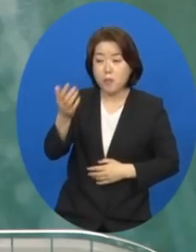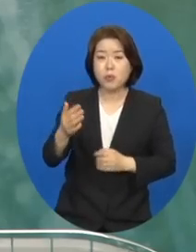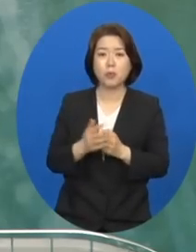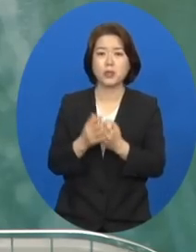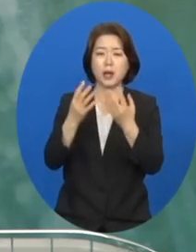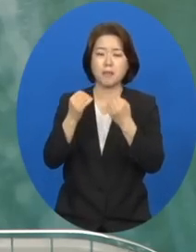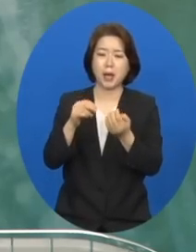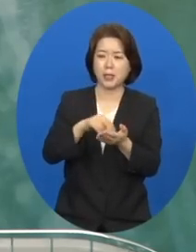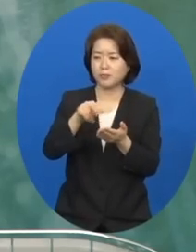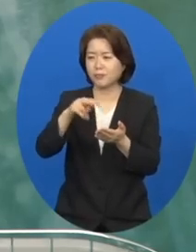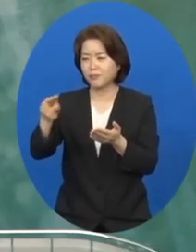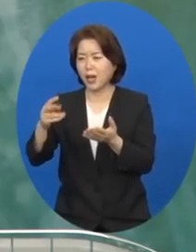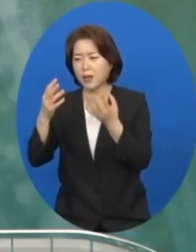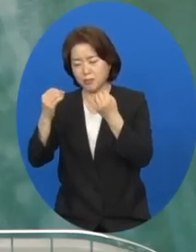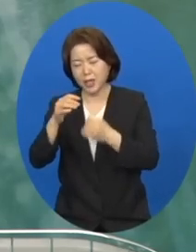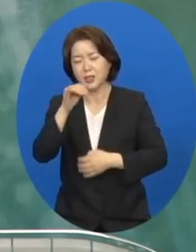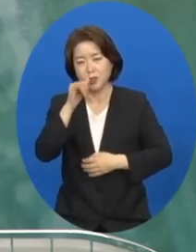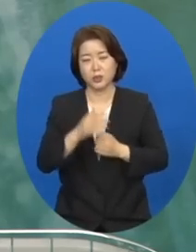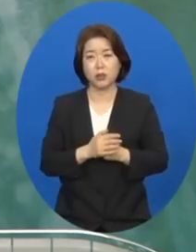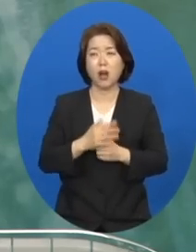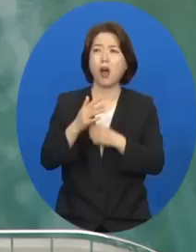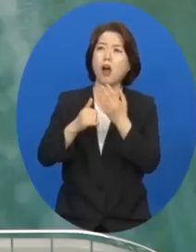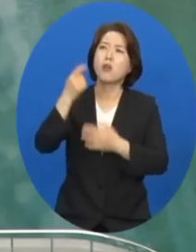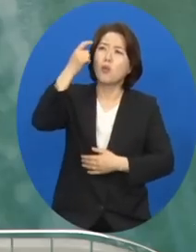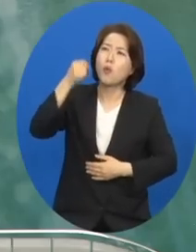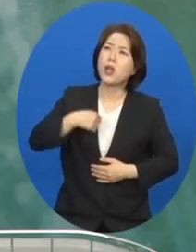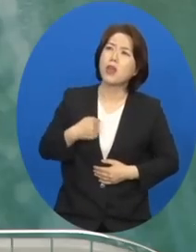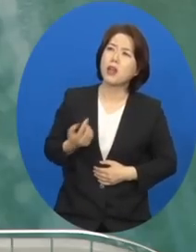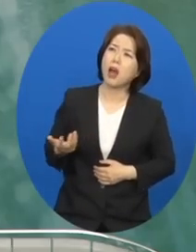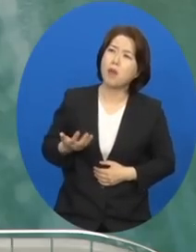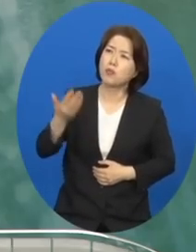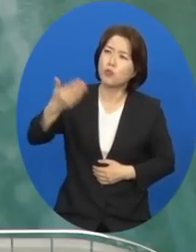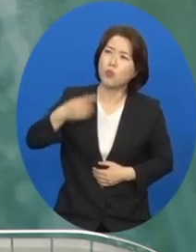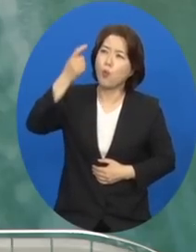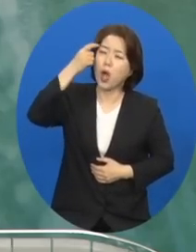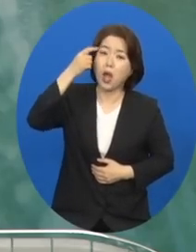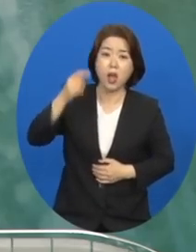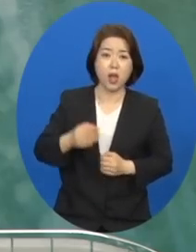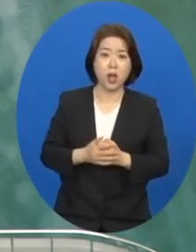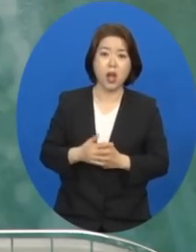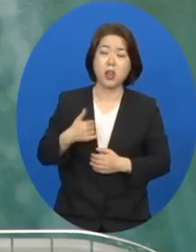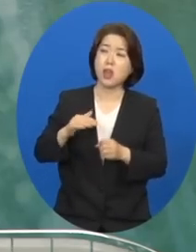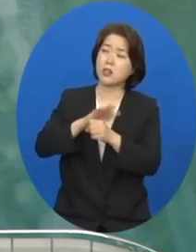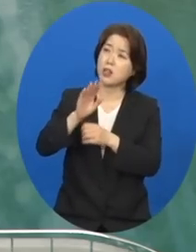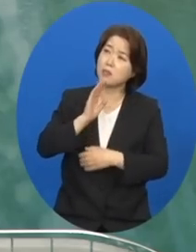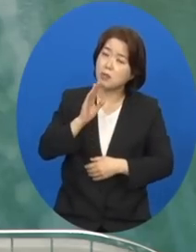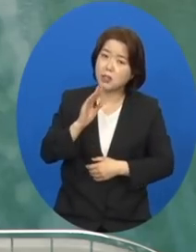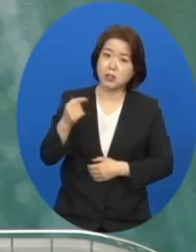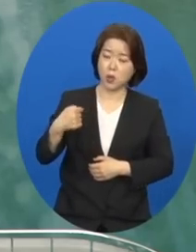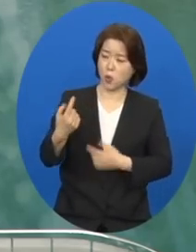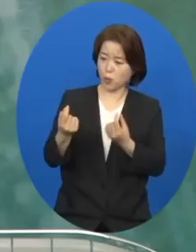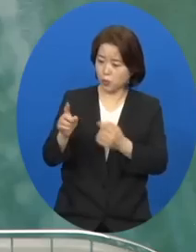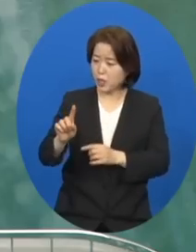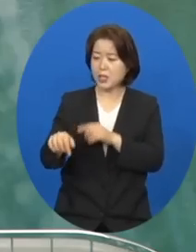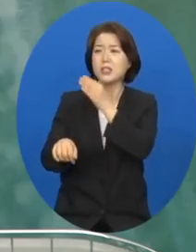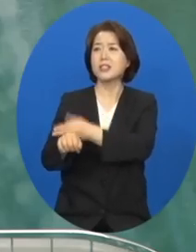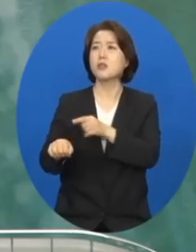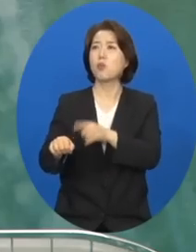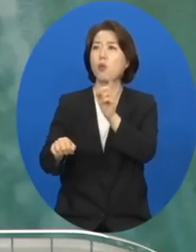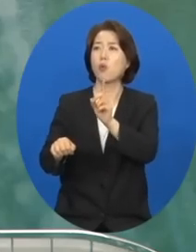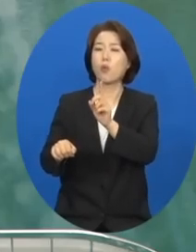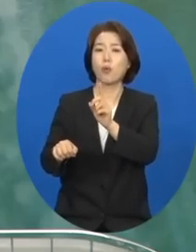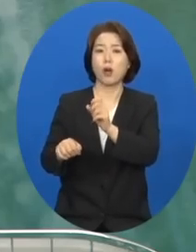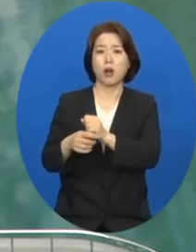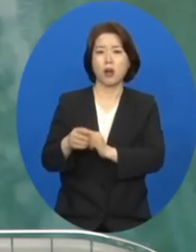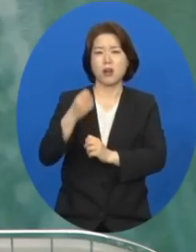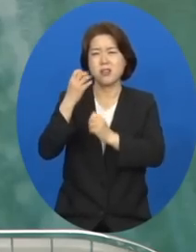방황 했다고합니다 하나님 왜 나에게 이런 아픔을 주십니까 한날 사랑하신다면 서 어떻게 이루어질 수 있습니까 뭐 그런 생각도 많이